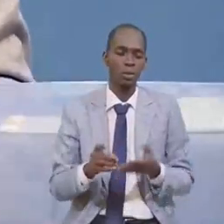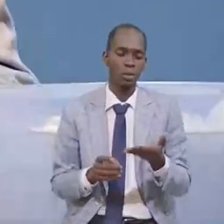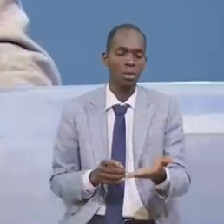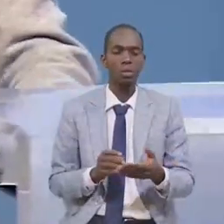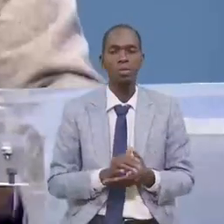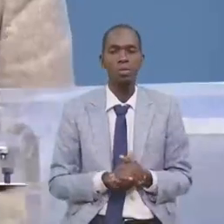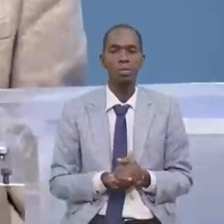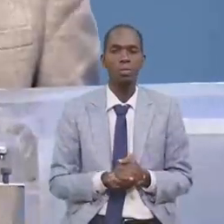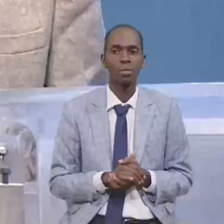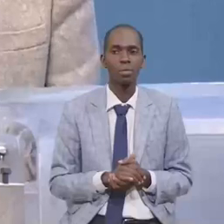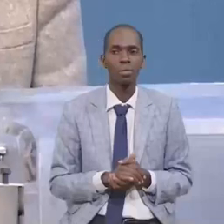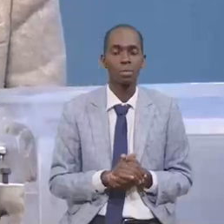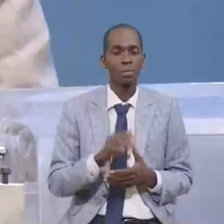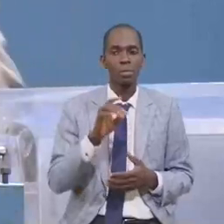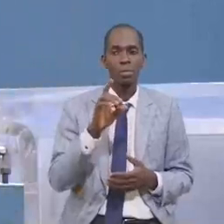David,